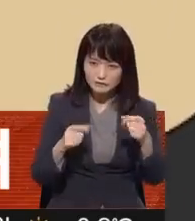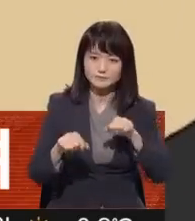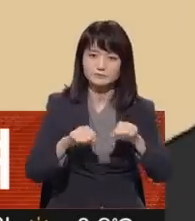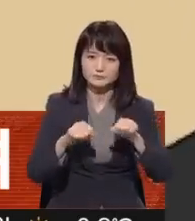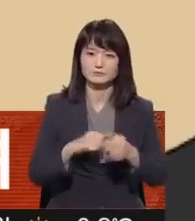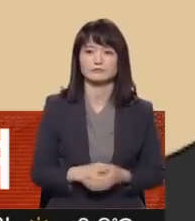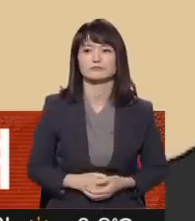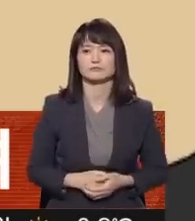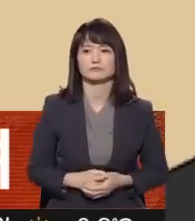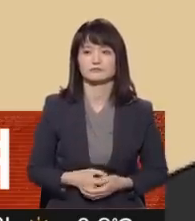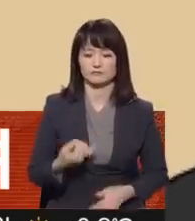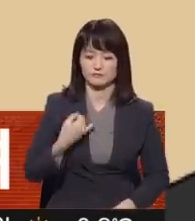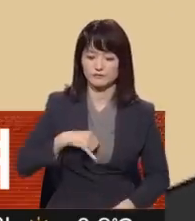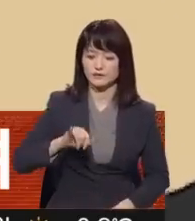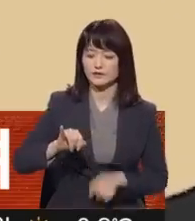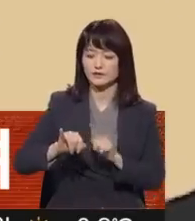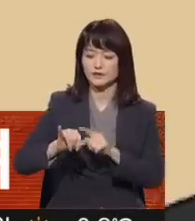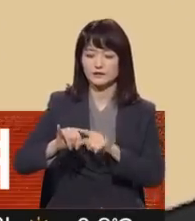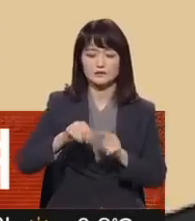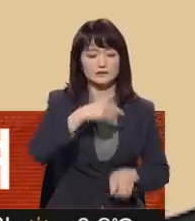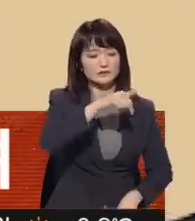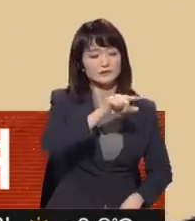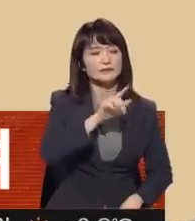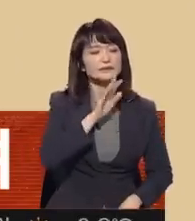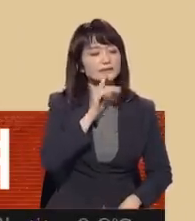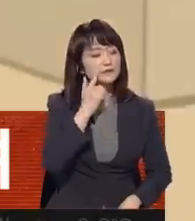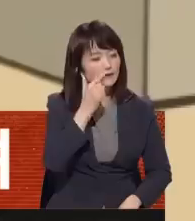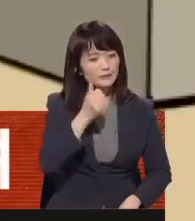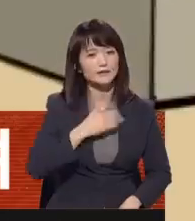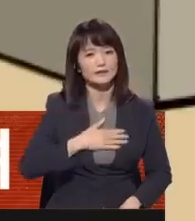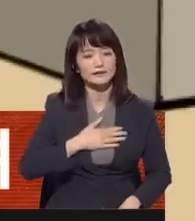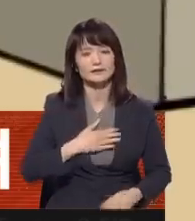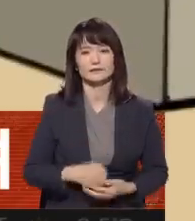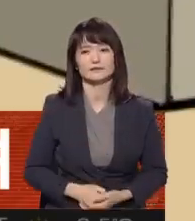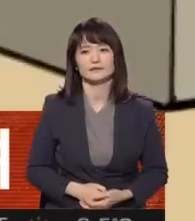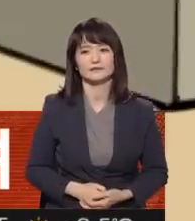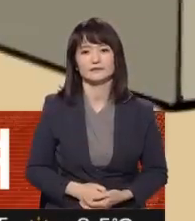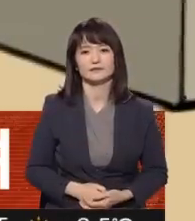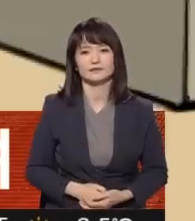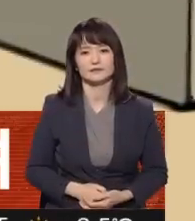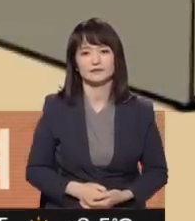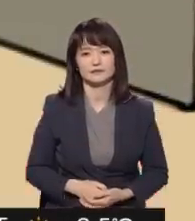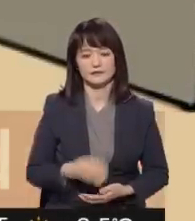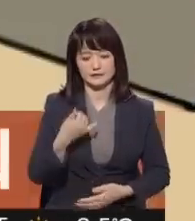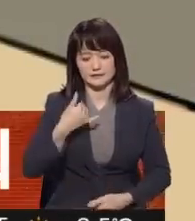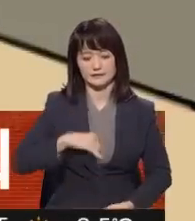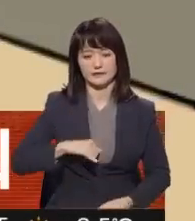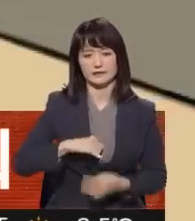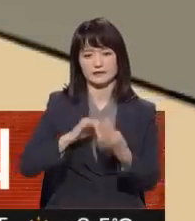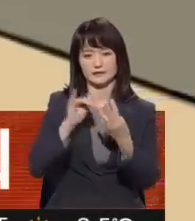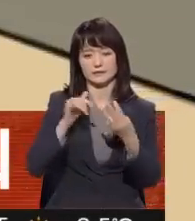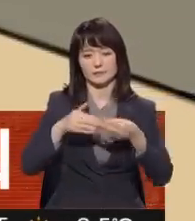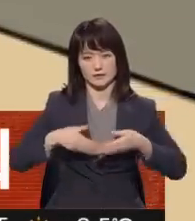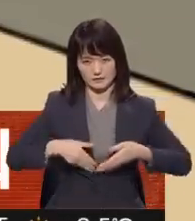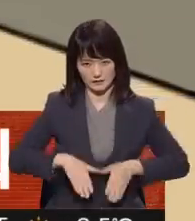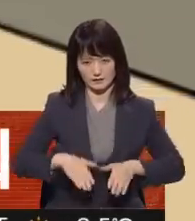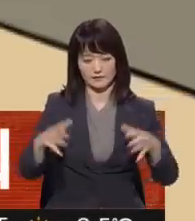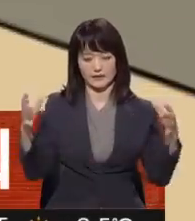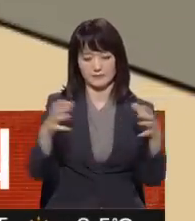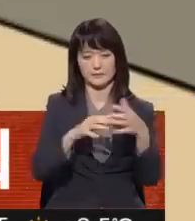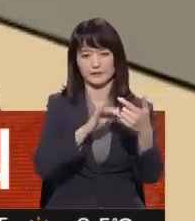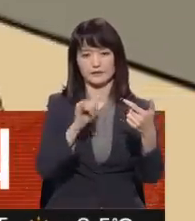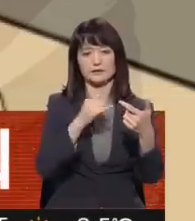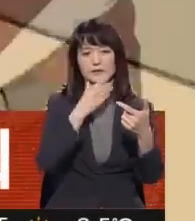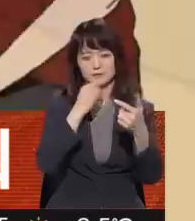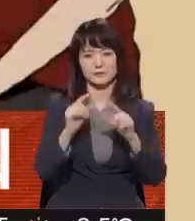여전히 전시를 친아빠로 알고 있다고 합니다 또이 전시와의 사이에서도 아이 세 명을 더 낳아서 6가족이 행복하게 지내왔는데이